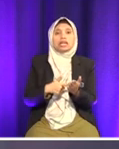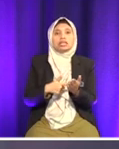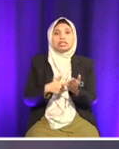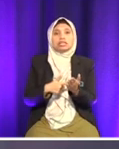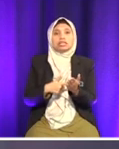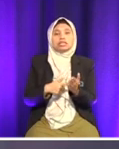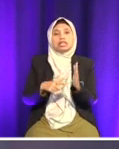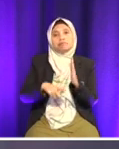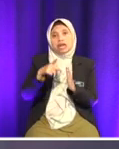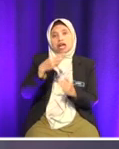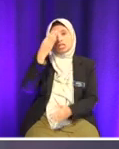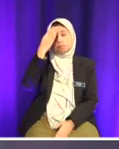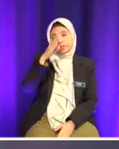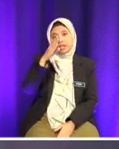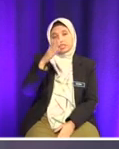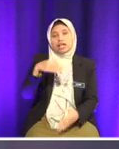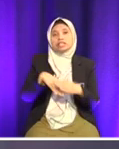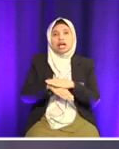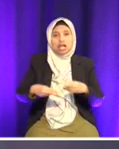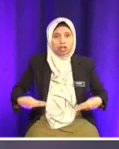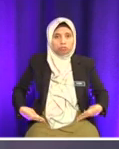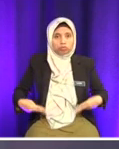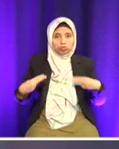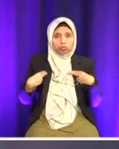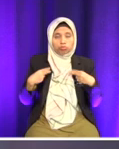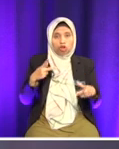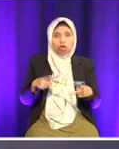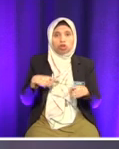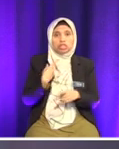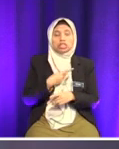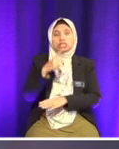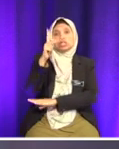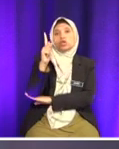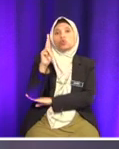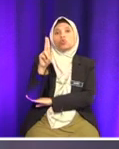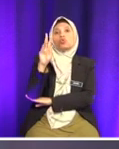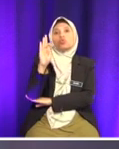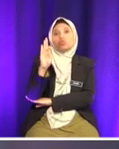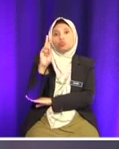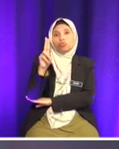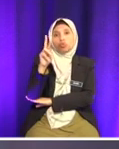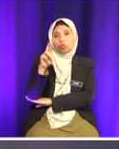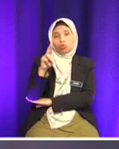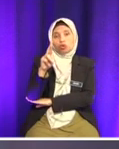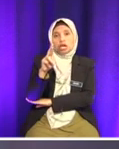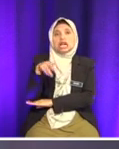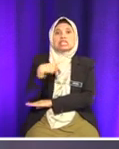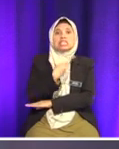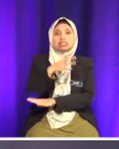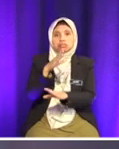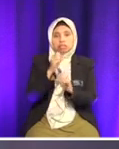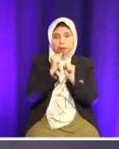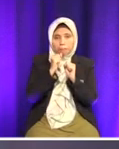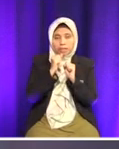lagi kelebihanku berkataan kepada kita dan kalau kita kufur ingat kalau kita kufur kita akan diberi azab yang